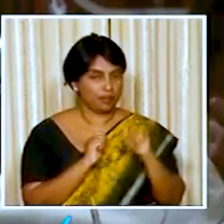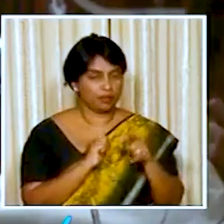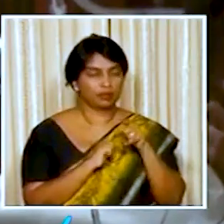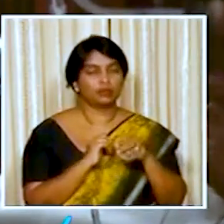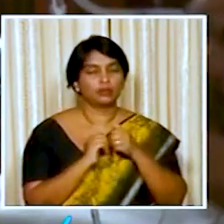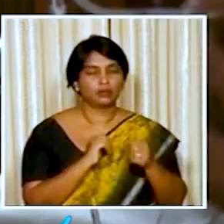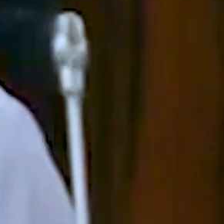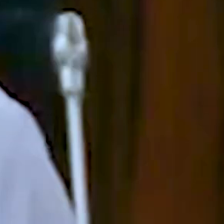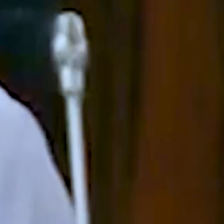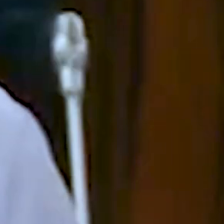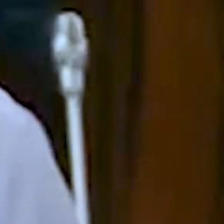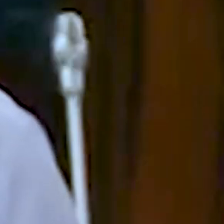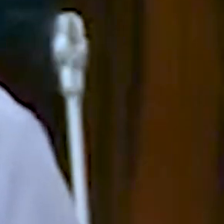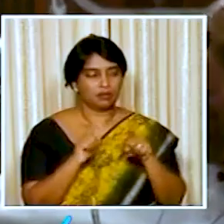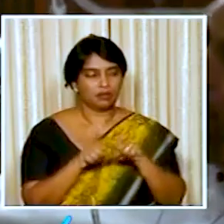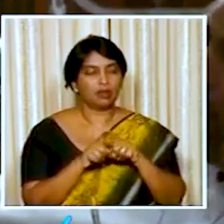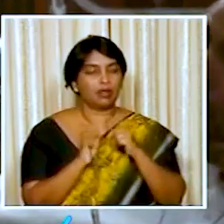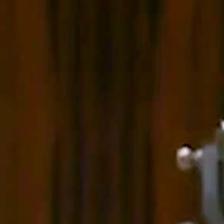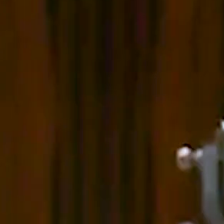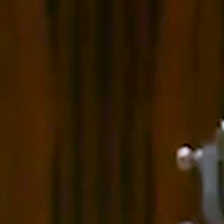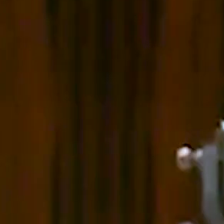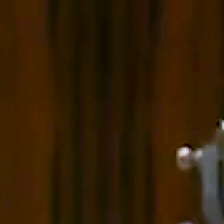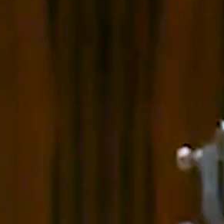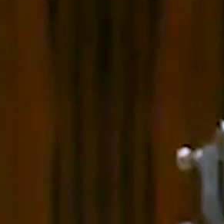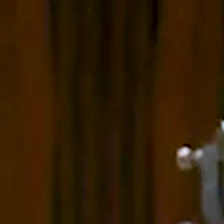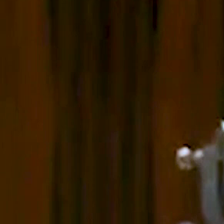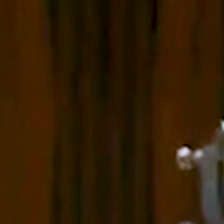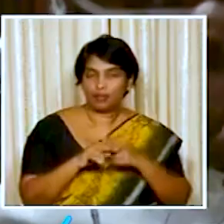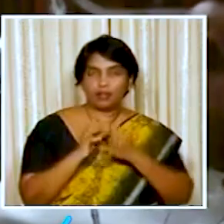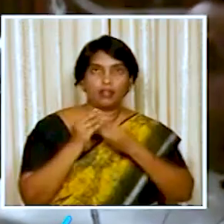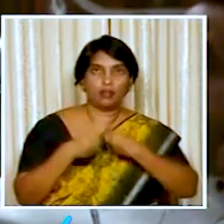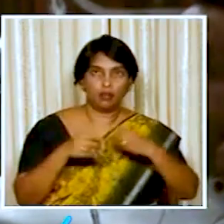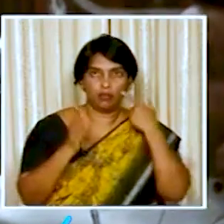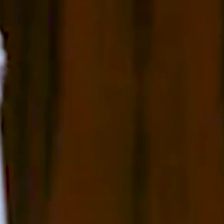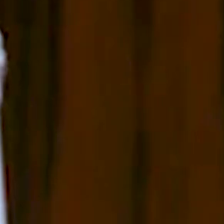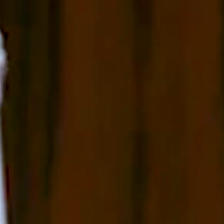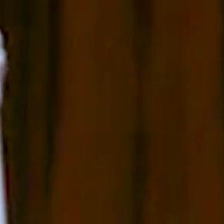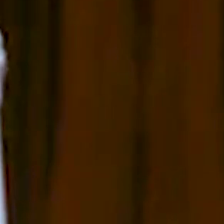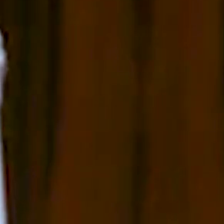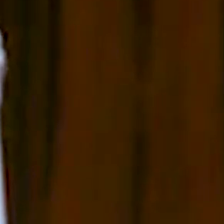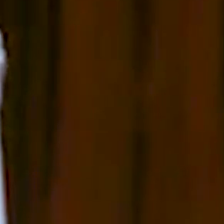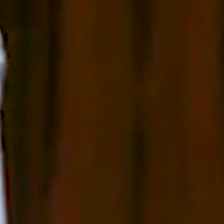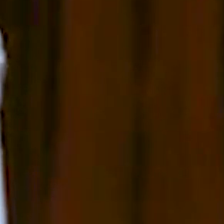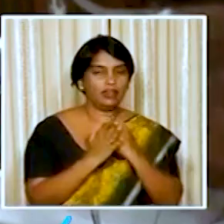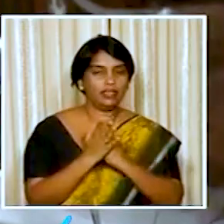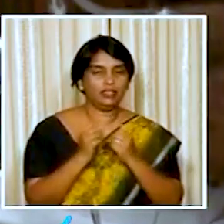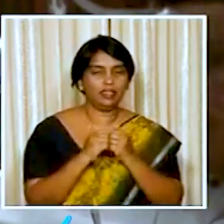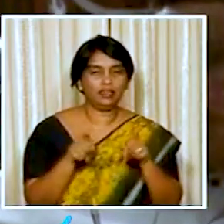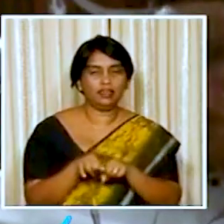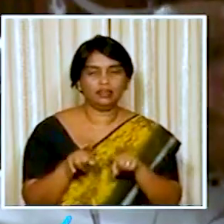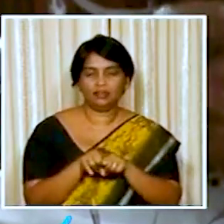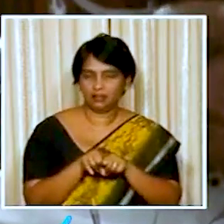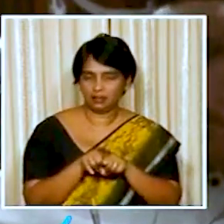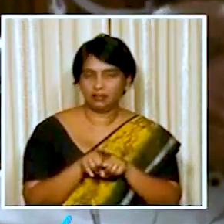මේ අවුරුද්දෙන් නායක වෙන්න පටන් ගන්නවා කියලා අපා ඉන්ටර්වල් එක ඉවර වෙනවා අර්ථ සාධකයට කෙලවලා බැංකු ටිකට කෙලවලා මේ විදිහට තමයි ඊළඟට මේ දේශීය